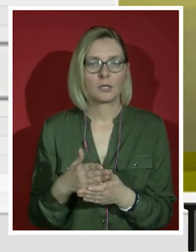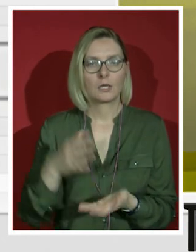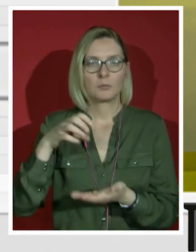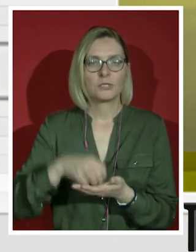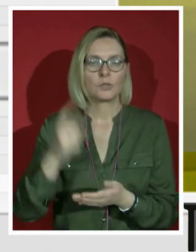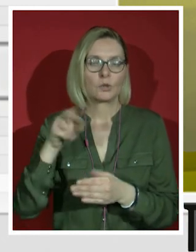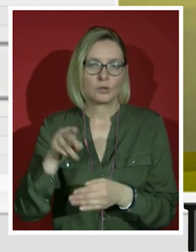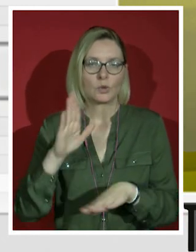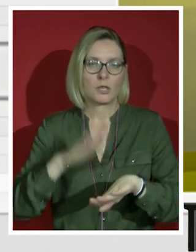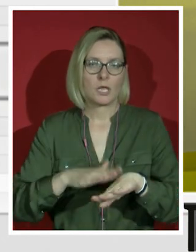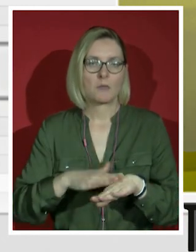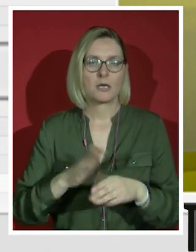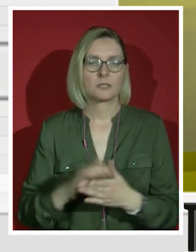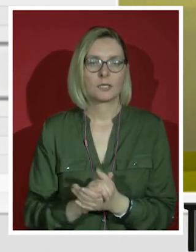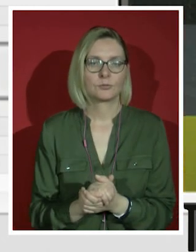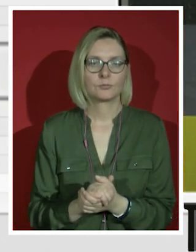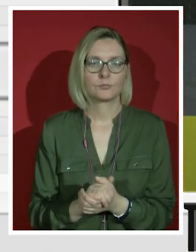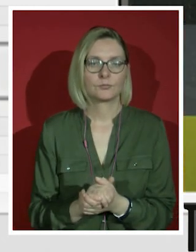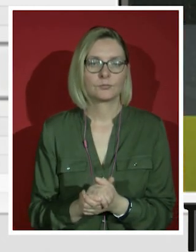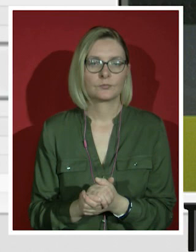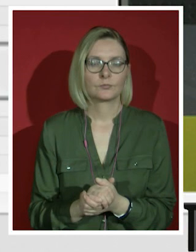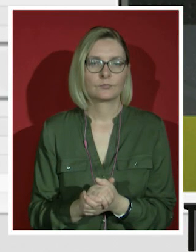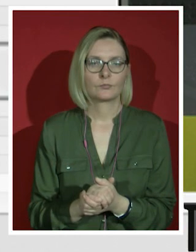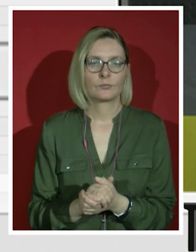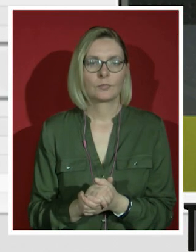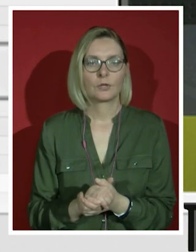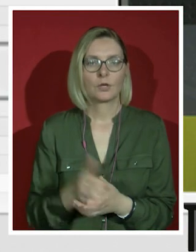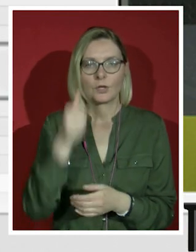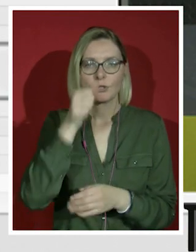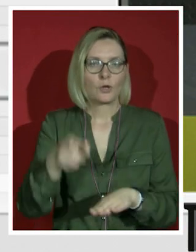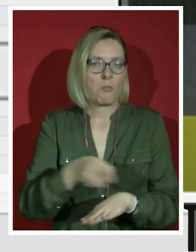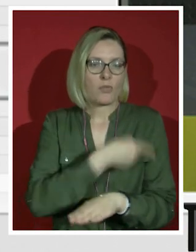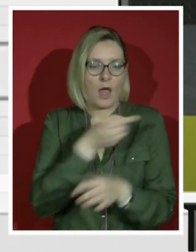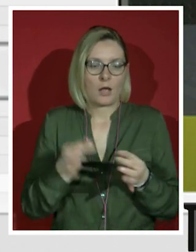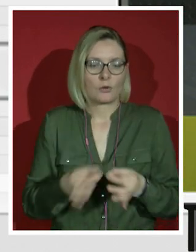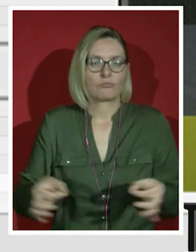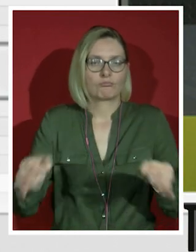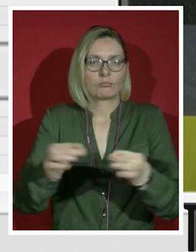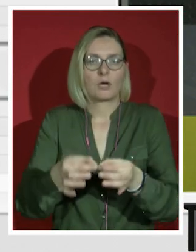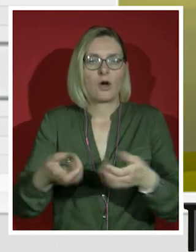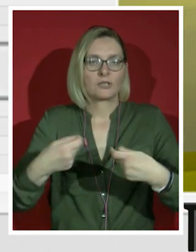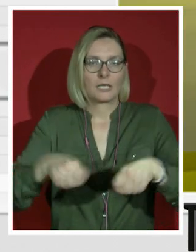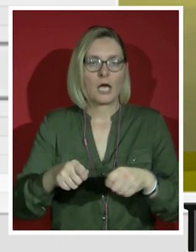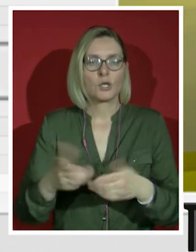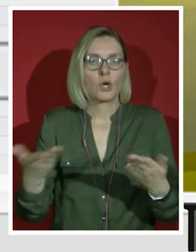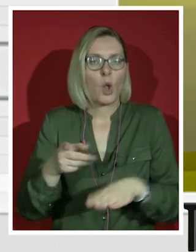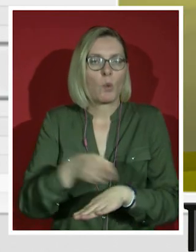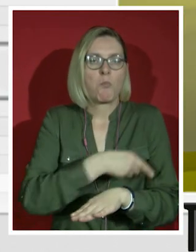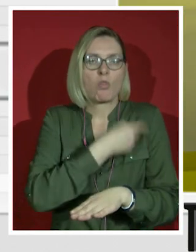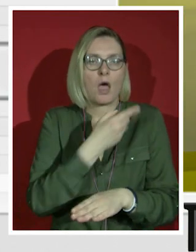Дебрца. Да, регионал Дебрца. И што подалеку од урбаната средина? Да, колку подалеку,